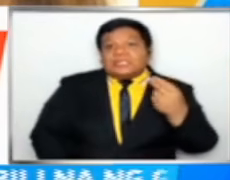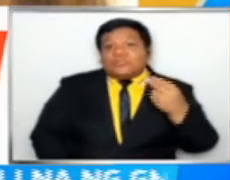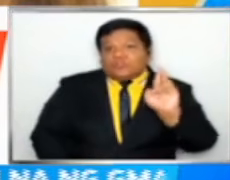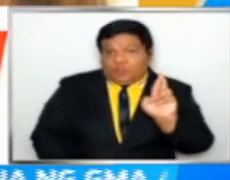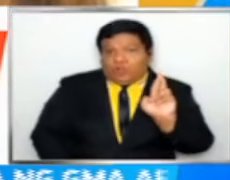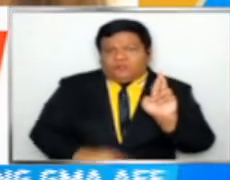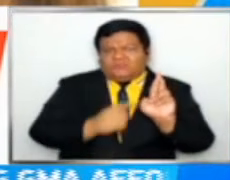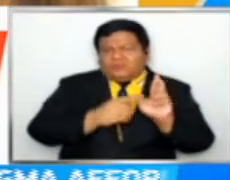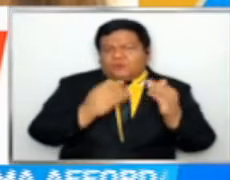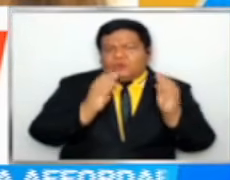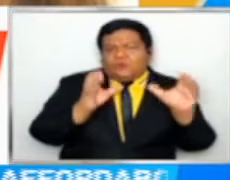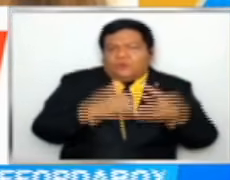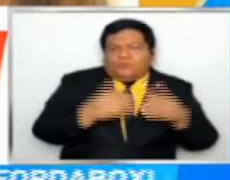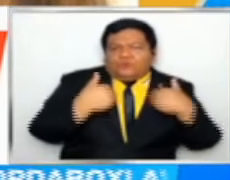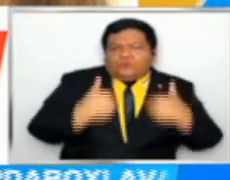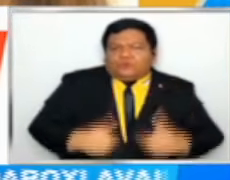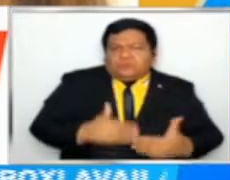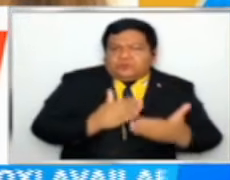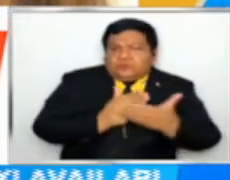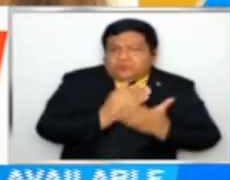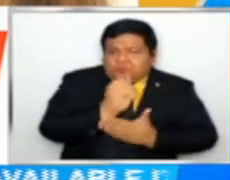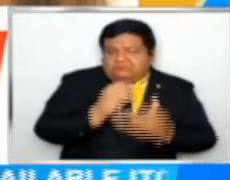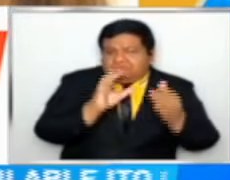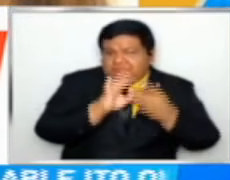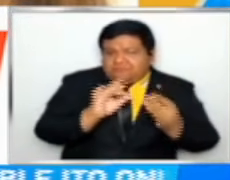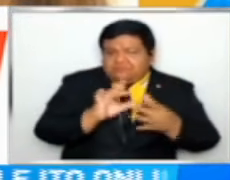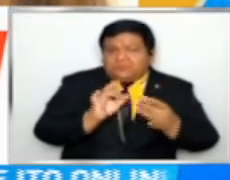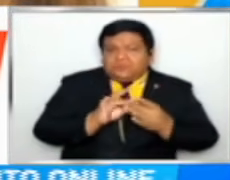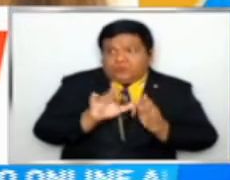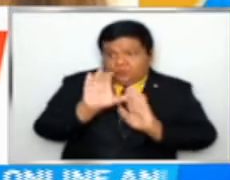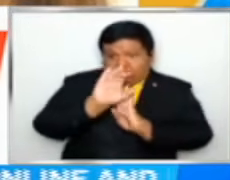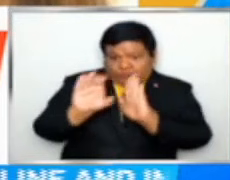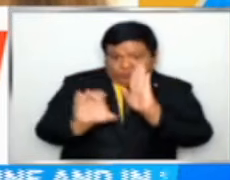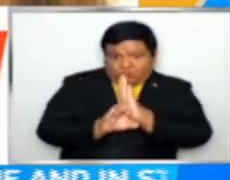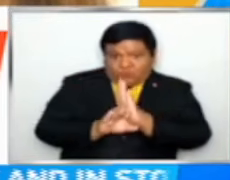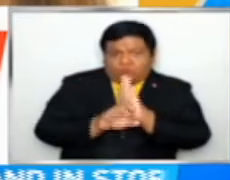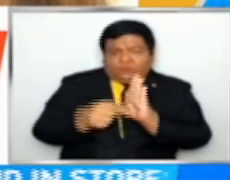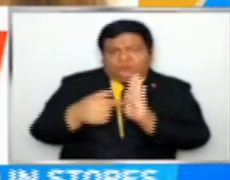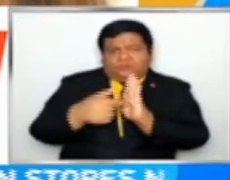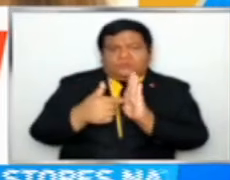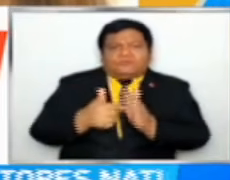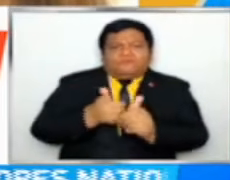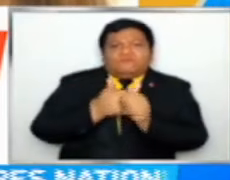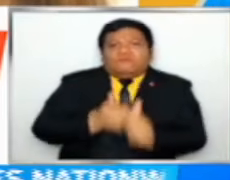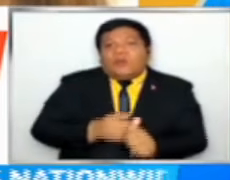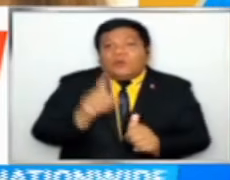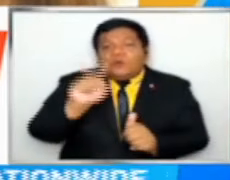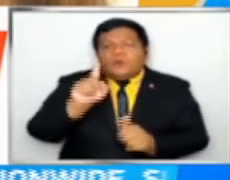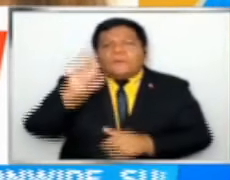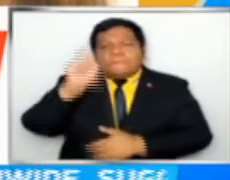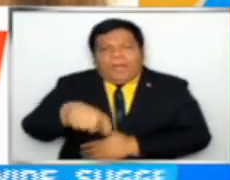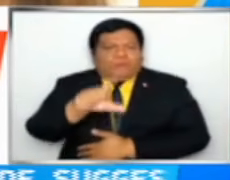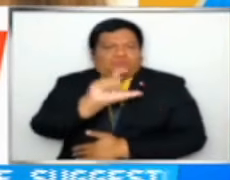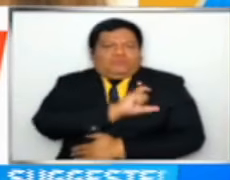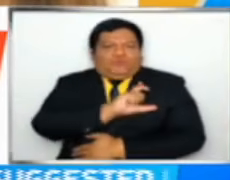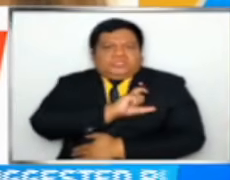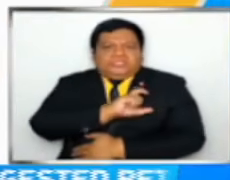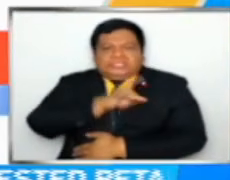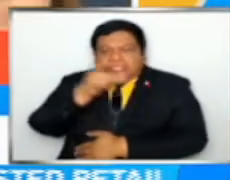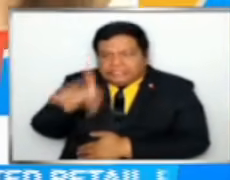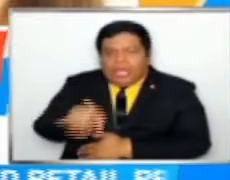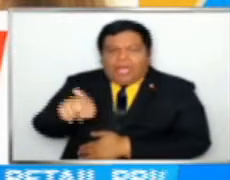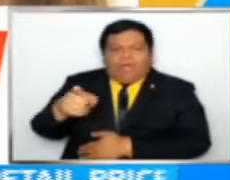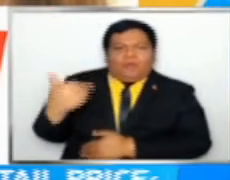Diguia, batay sa konstitusyon, iisa lang dapat ang police force ng bansa at ang PNP ang kinikilalang law enforcement arm ng